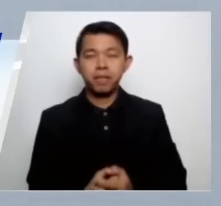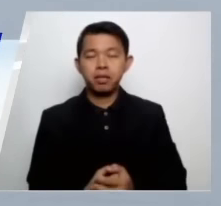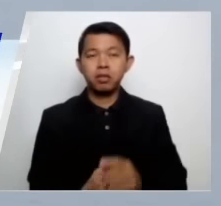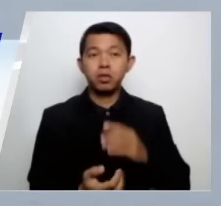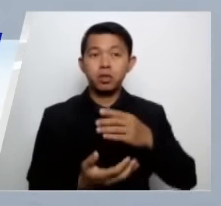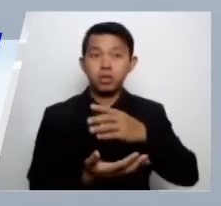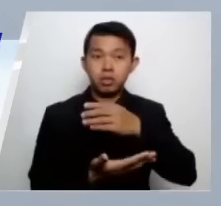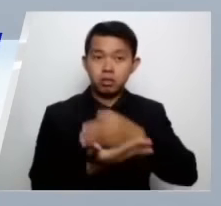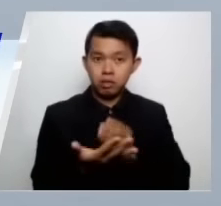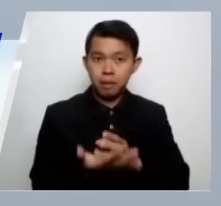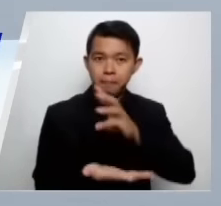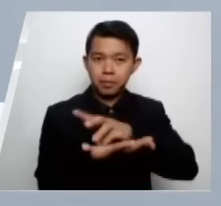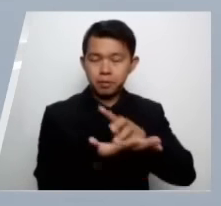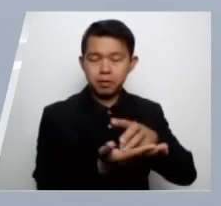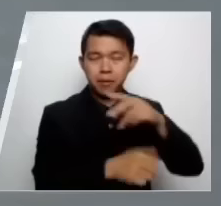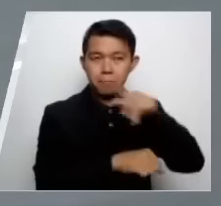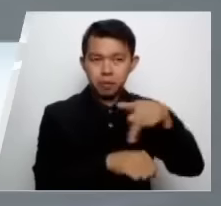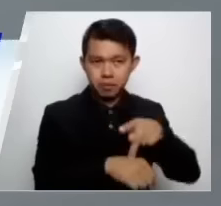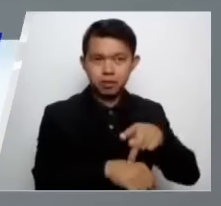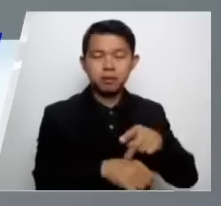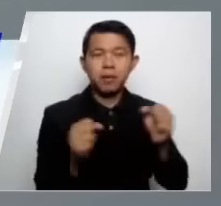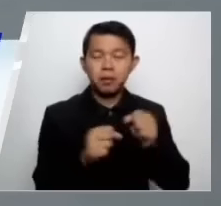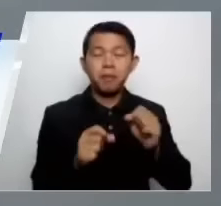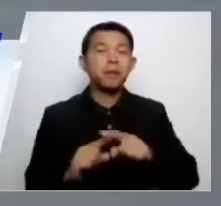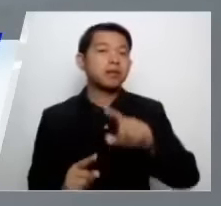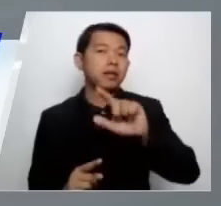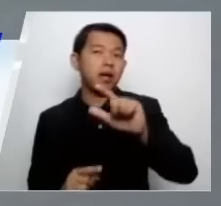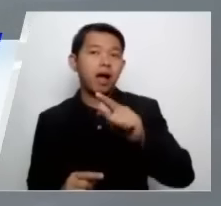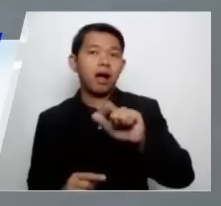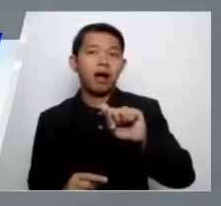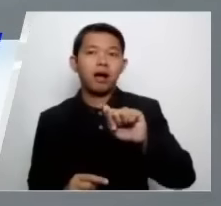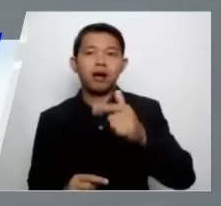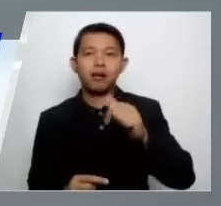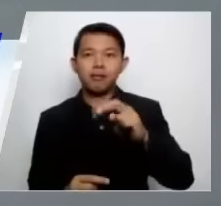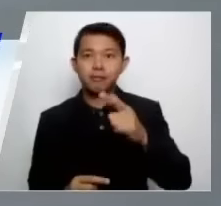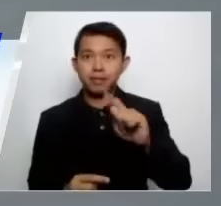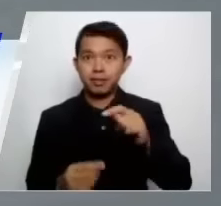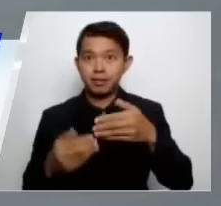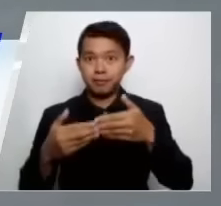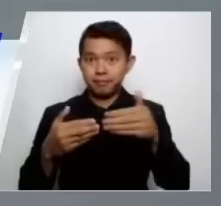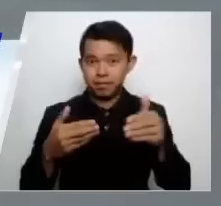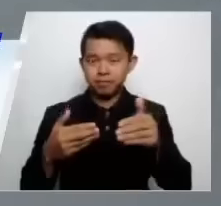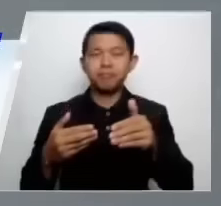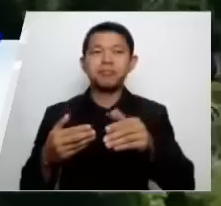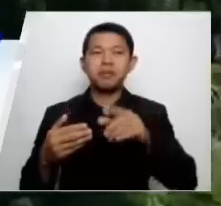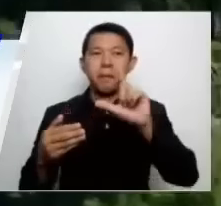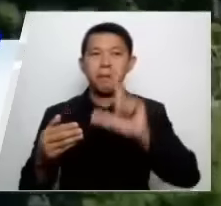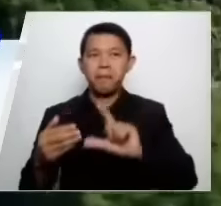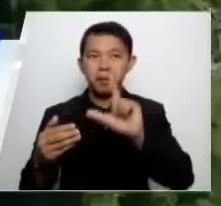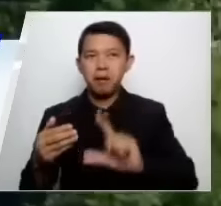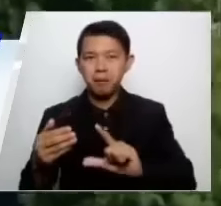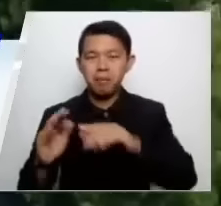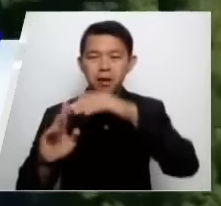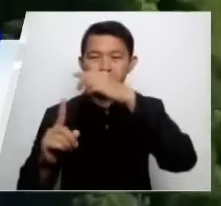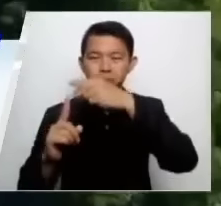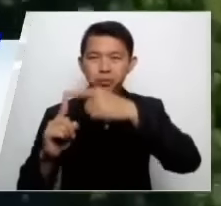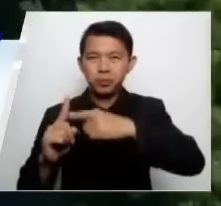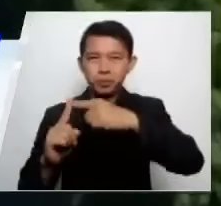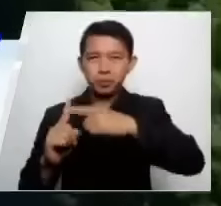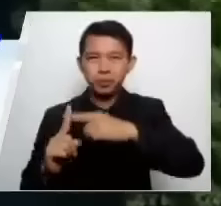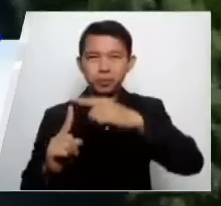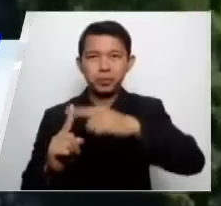naman ang level ng tubig sa Angat Dam. Mahigit 211 meters lang ito kaninang alas 6 ng umaga. Yan pa naman ang nagsusupply